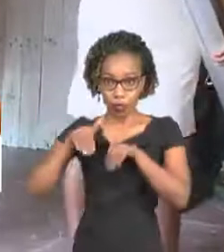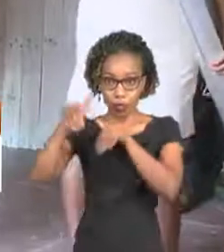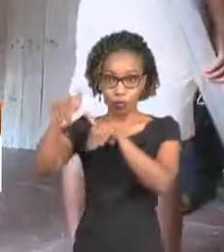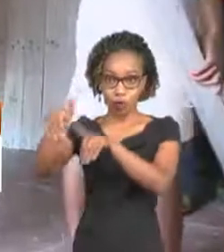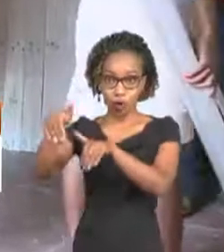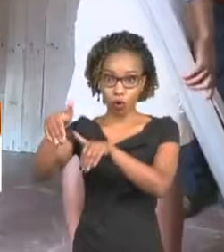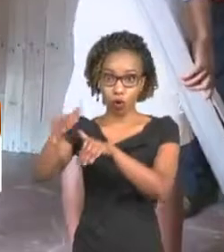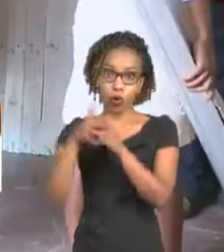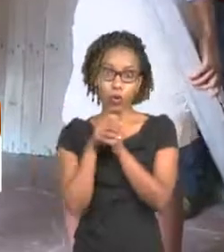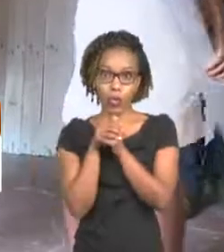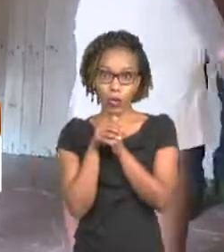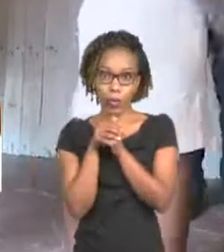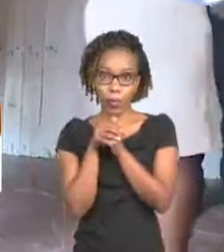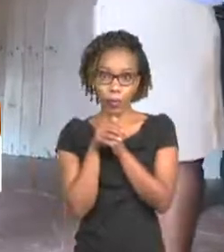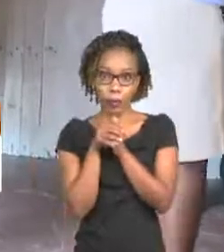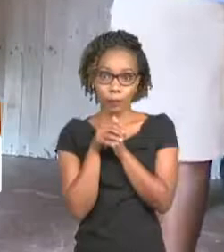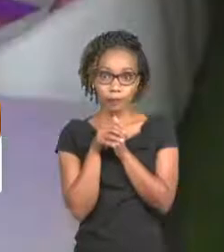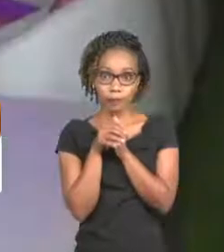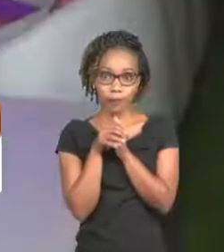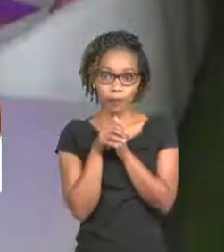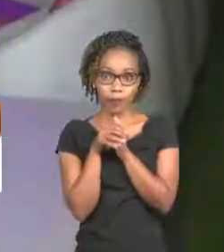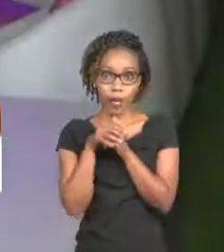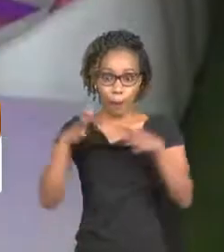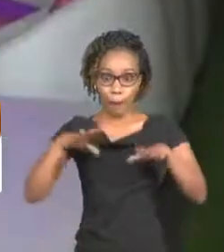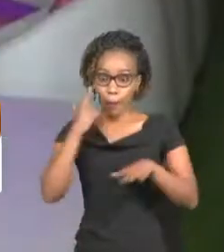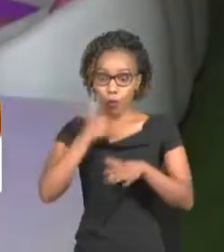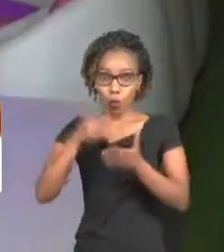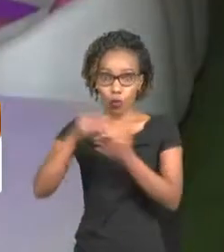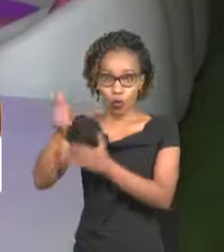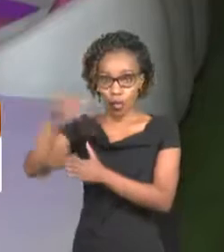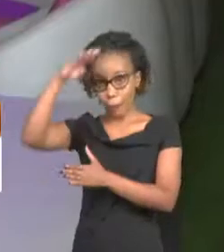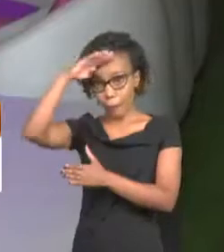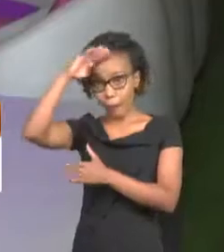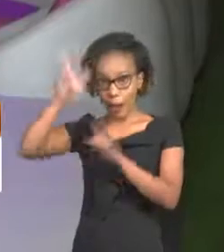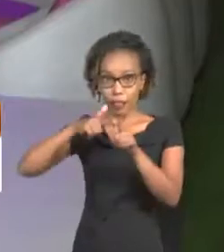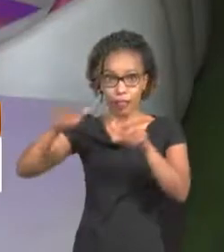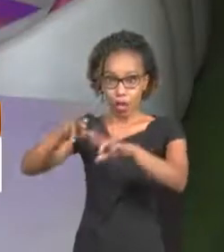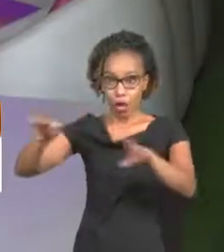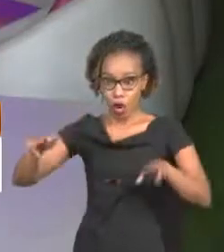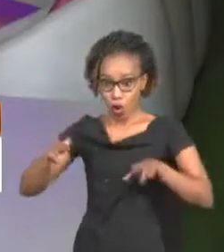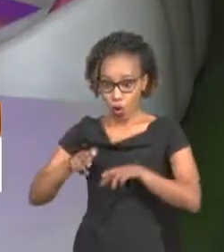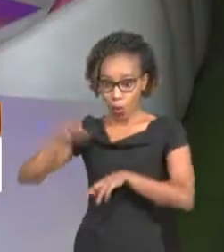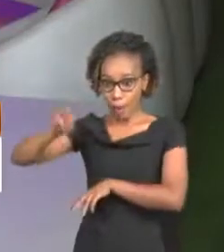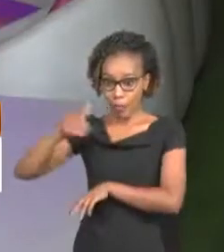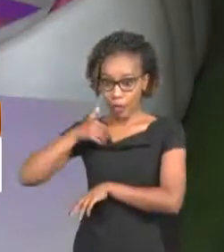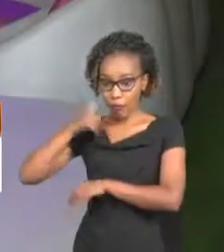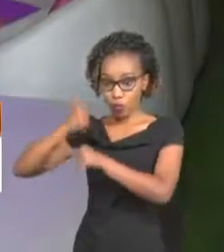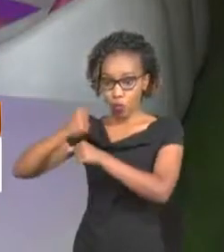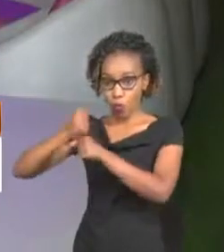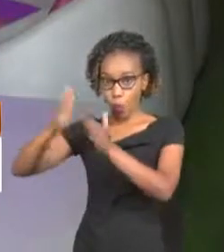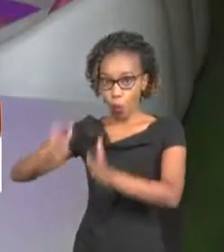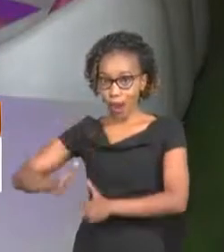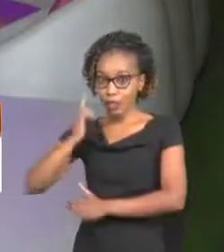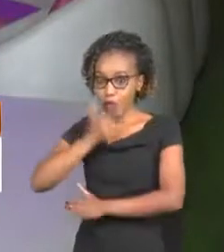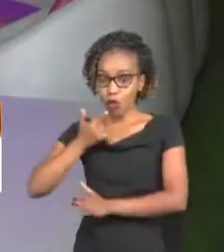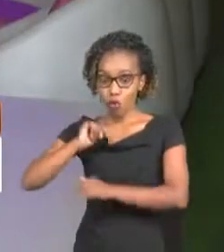maeneo yanayokaribiana. Aidha, wauza vileo wanastahili kutenga chumba cha dharura cha wafanyikazi wanaotuhumiwa kuwa